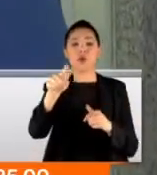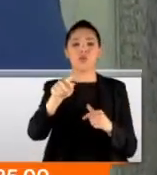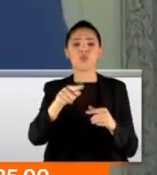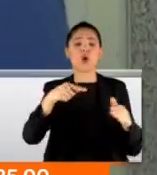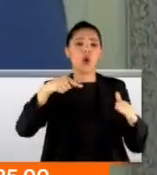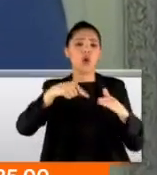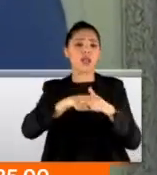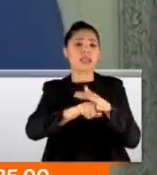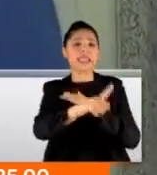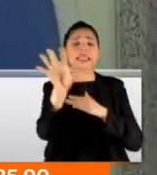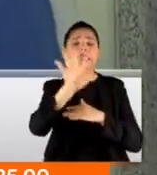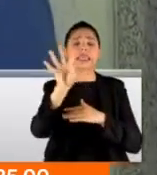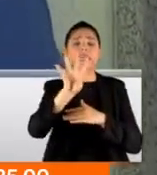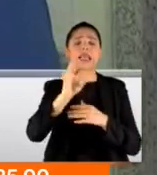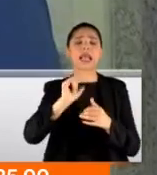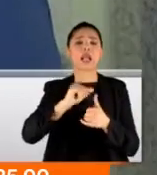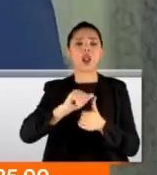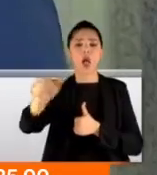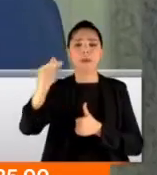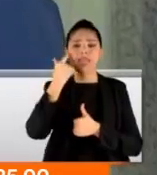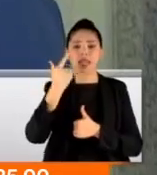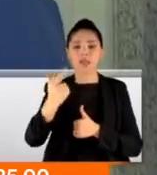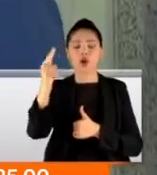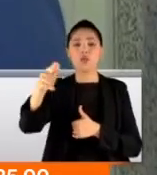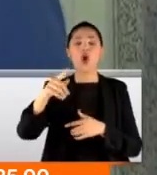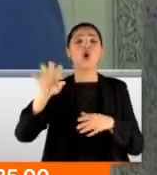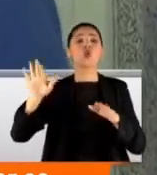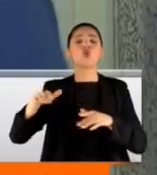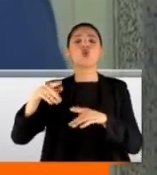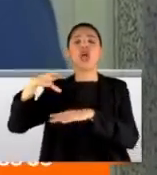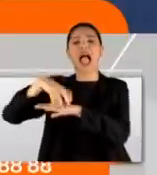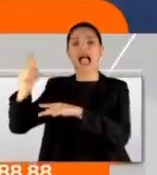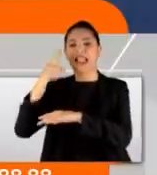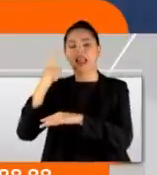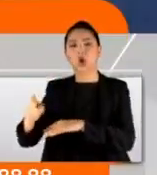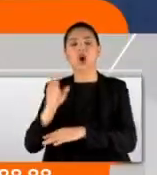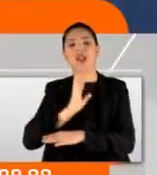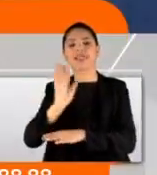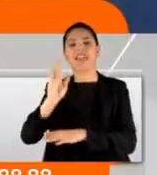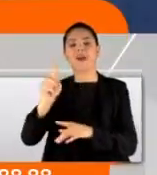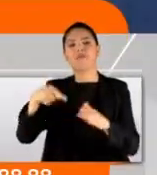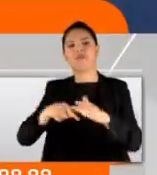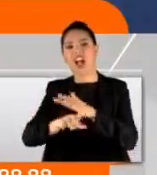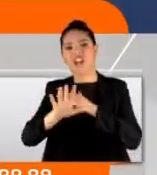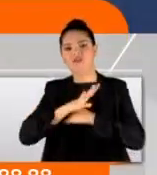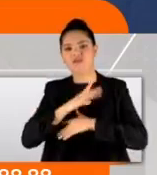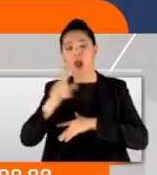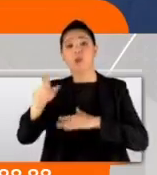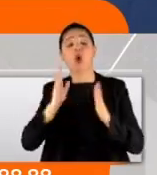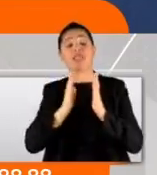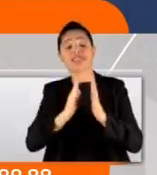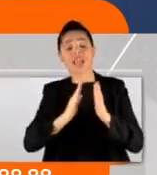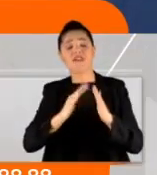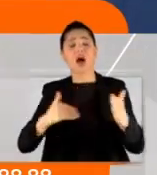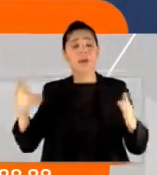hat, 40-50 kilometre. Dolayısıyla bu da Kuşadası'na doğru bu fayın bir devamı var. Dolayısıyla devamındaki